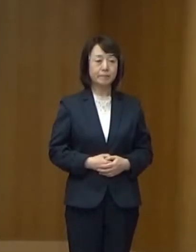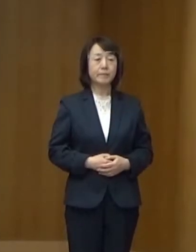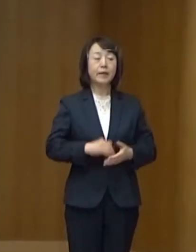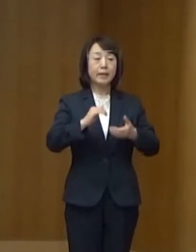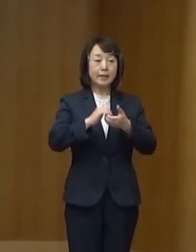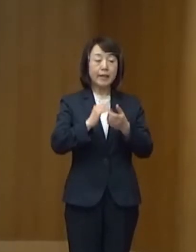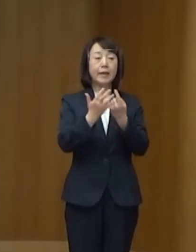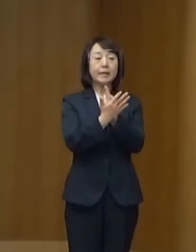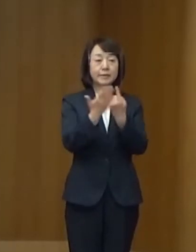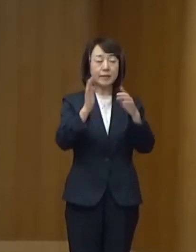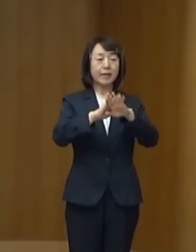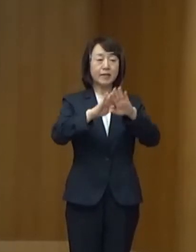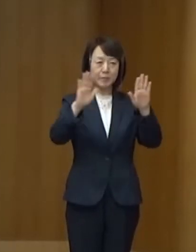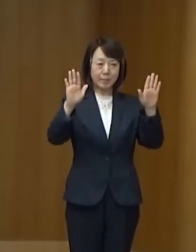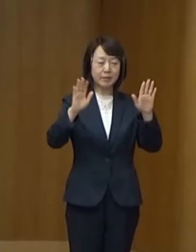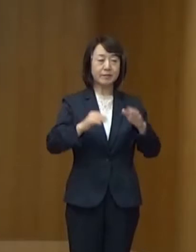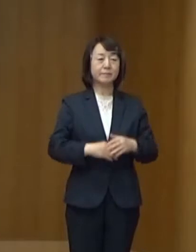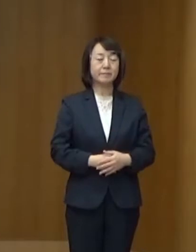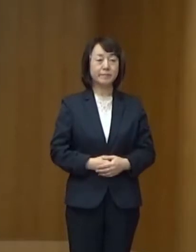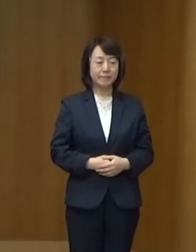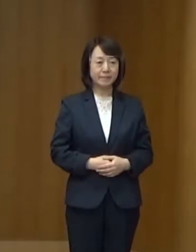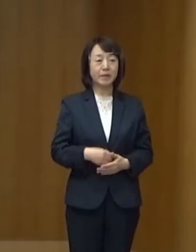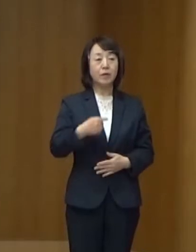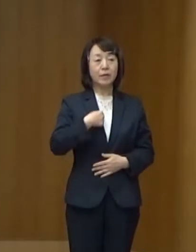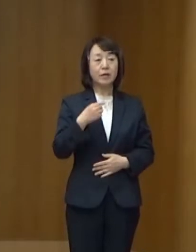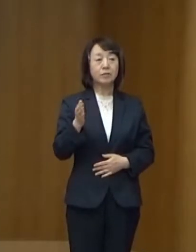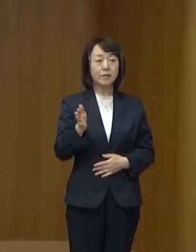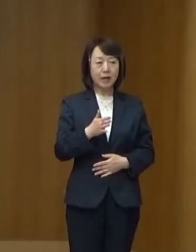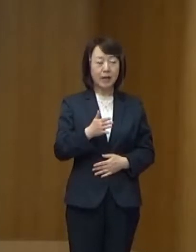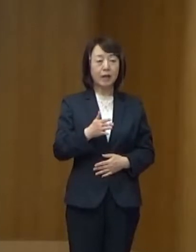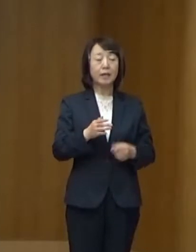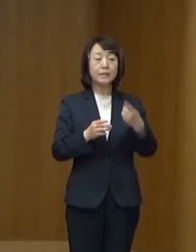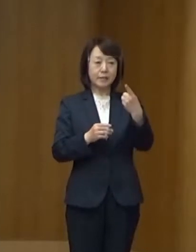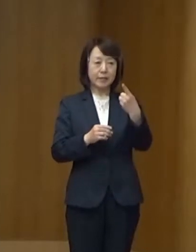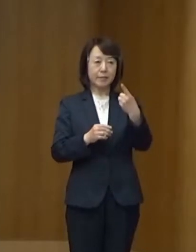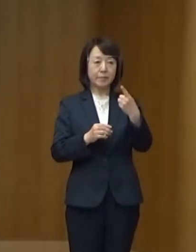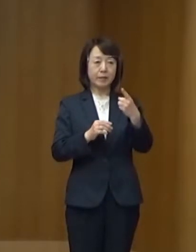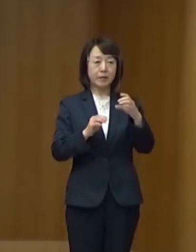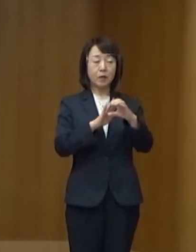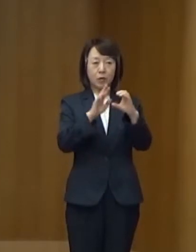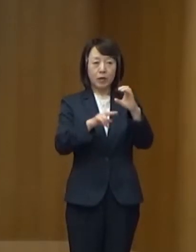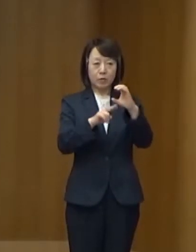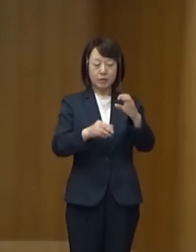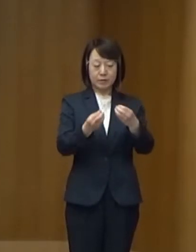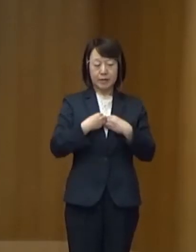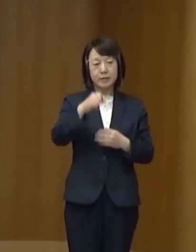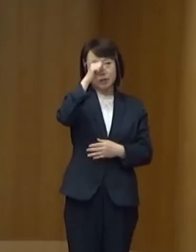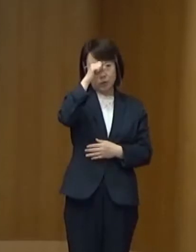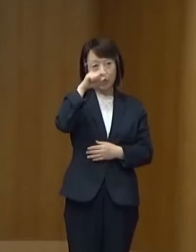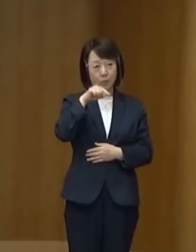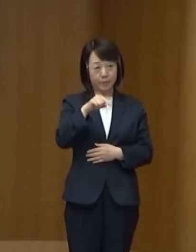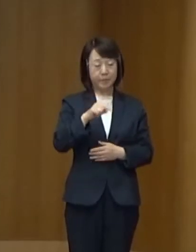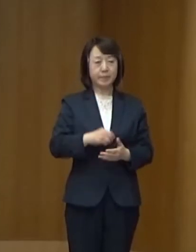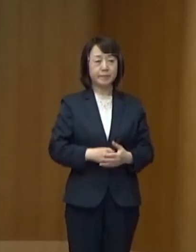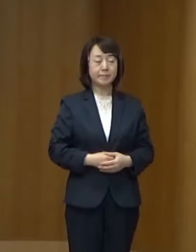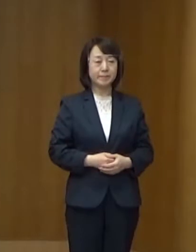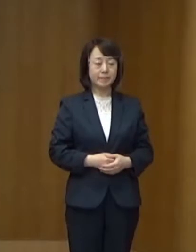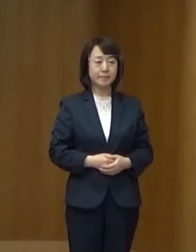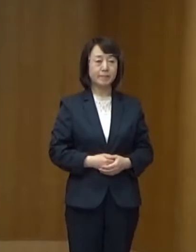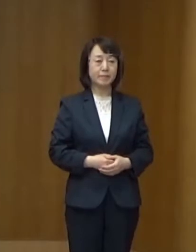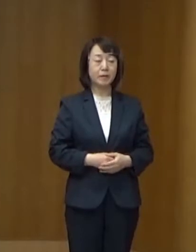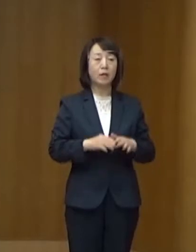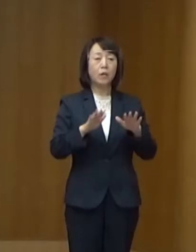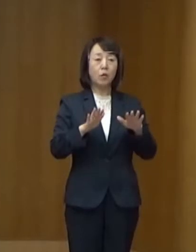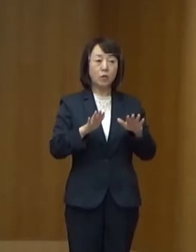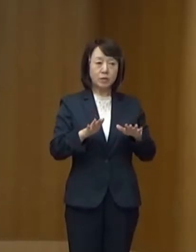例の記者会見始めさせていただきます。私から話題は1点、新型コロナウイルス感染症についてであります。